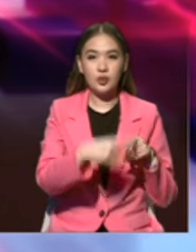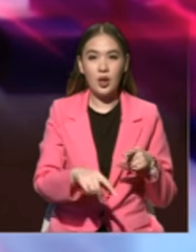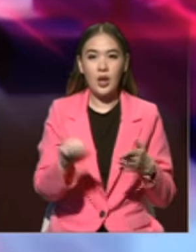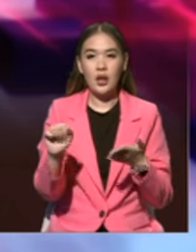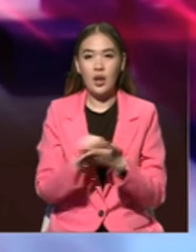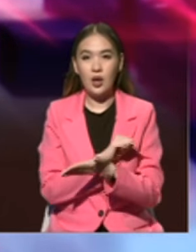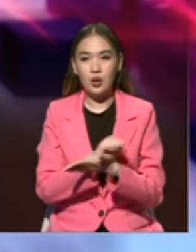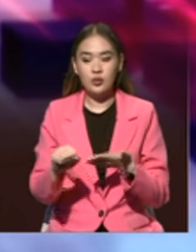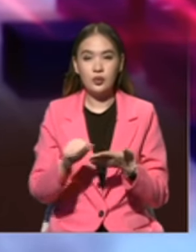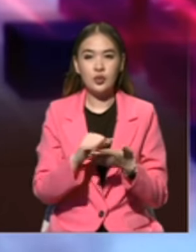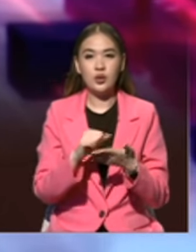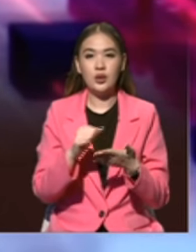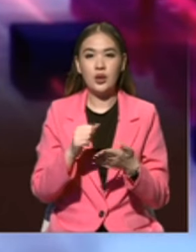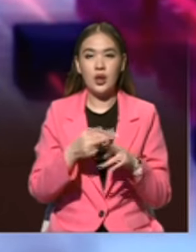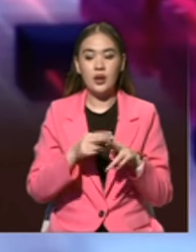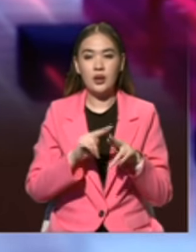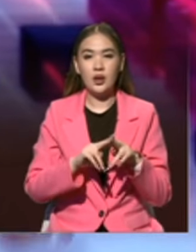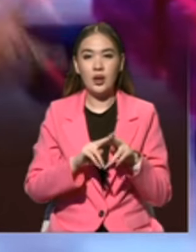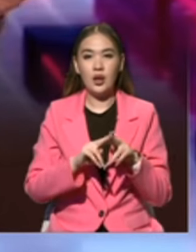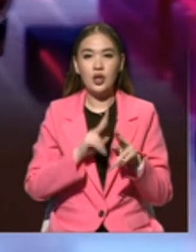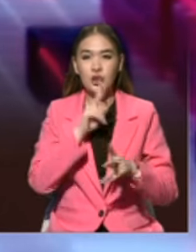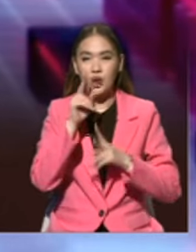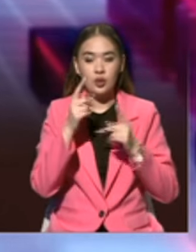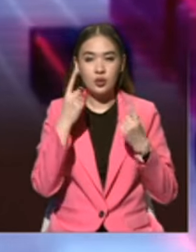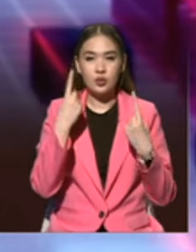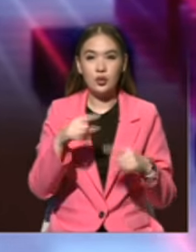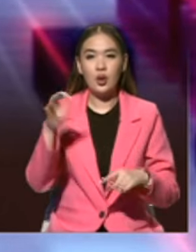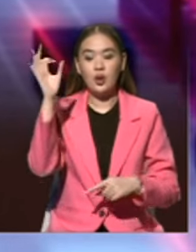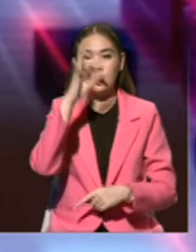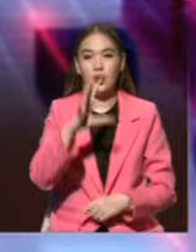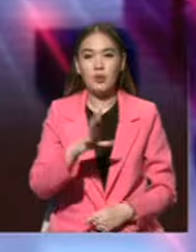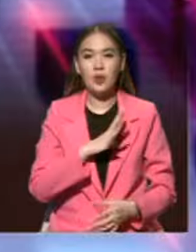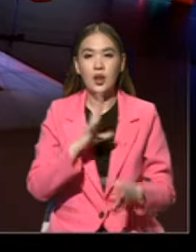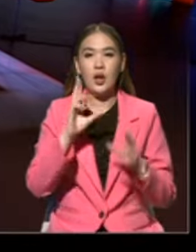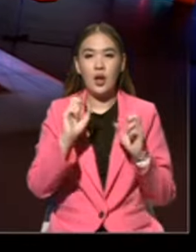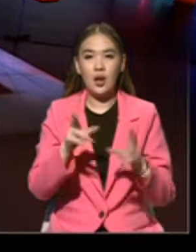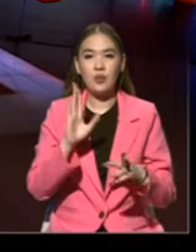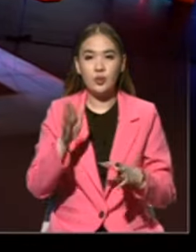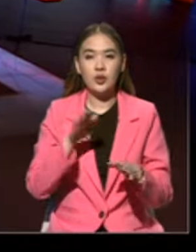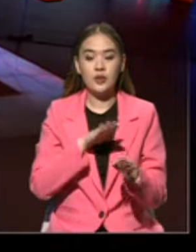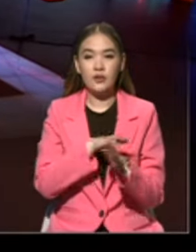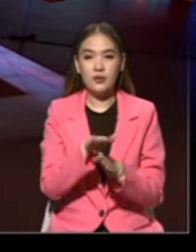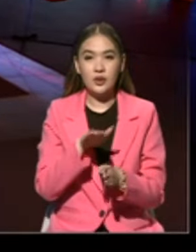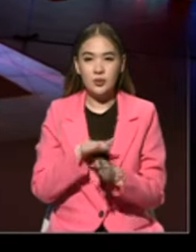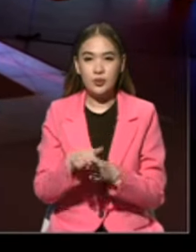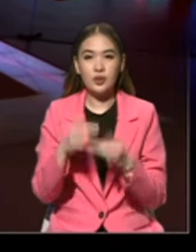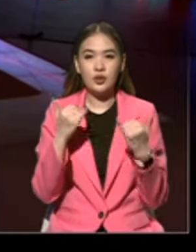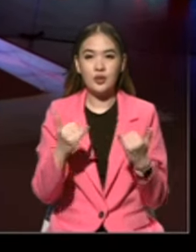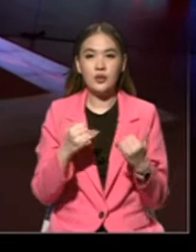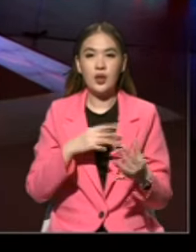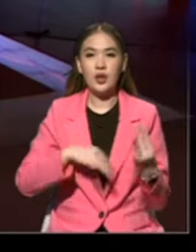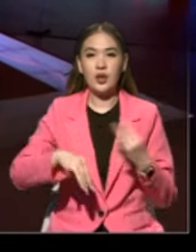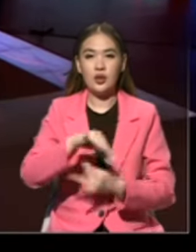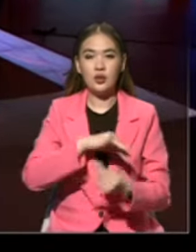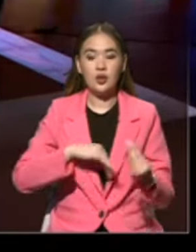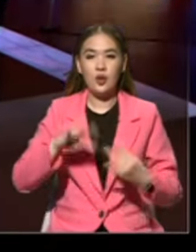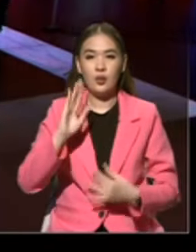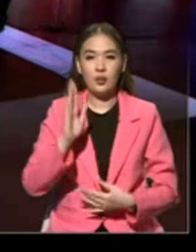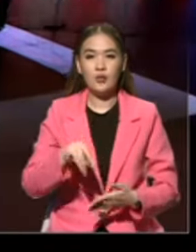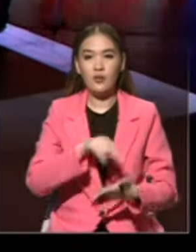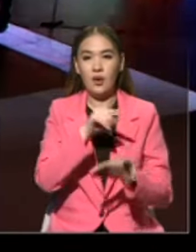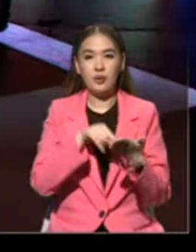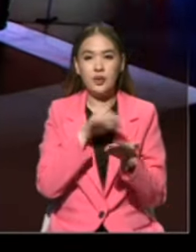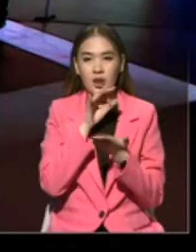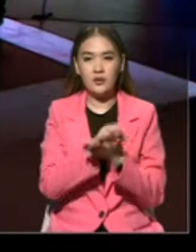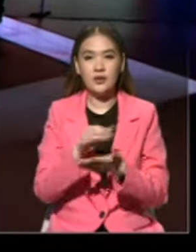сәйкеспейді? Бұның себебі неде? Осы өтемақыны алудың алгоритмі қалай жүзеге асырылады? Бүгін ашық алаңда дәл осы сұрақтардың бәріне